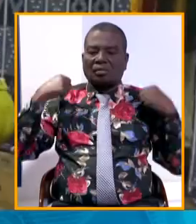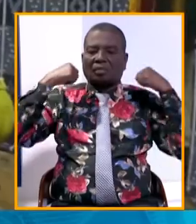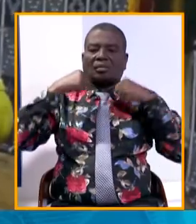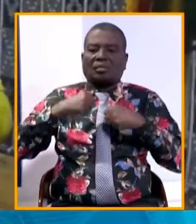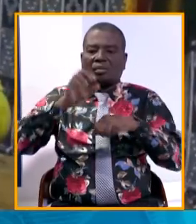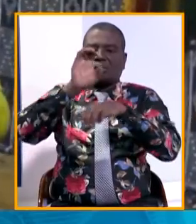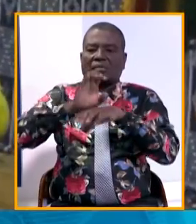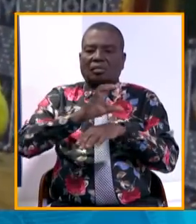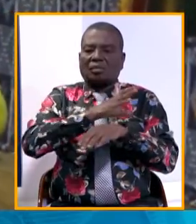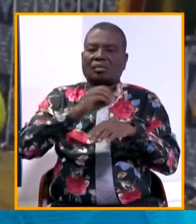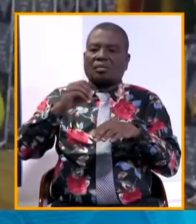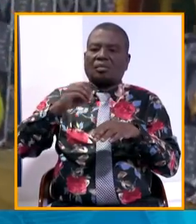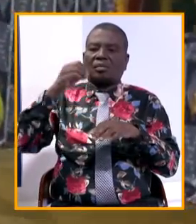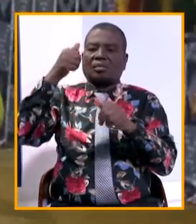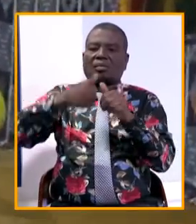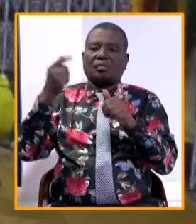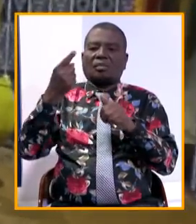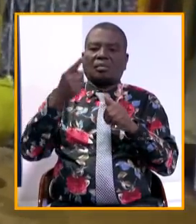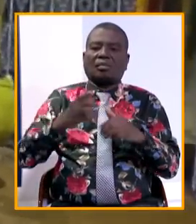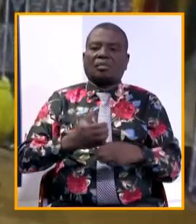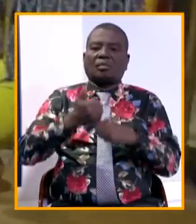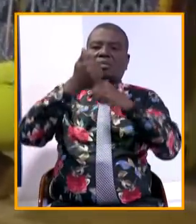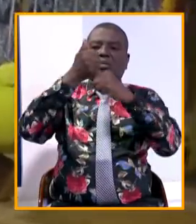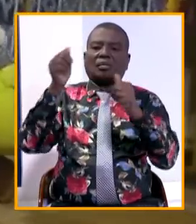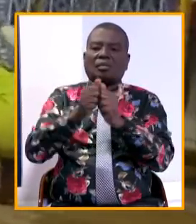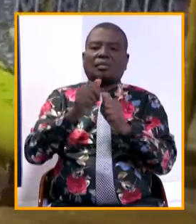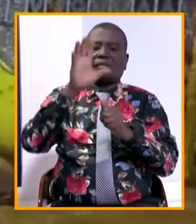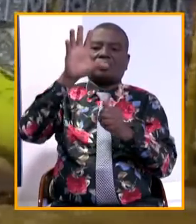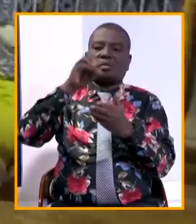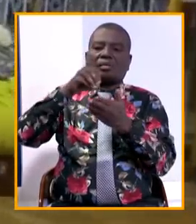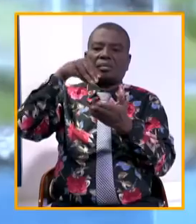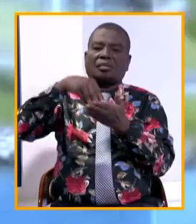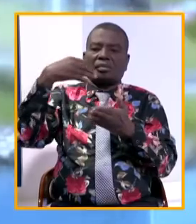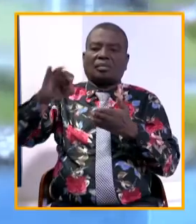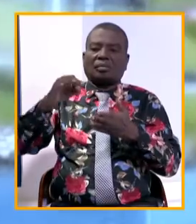à la clé chacun un trophée et une enveloppe de 50 000 francs CFA.